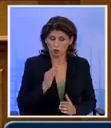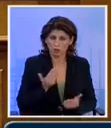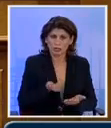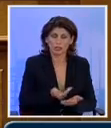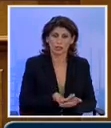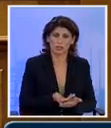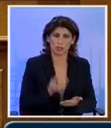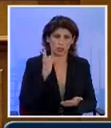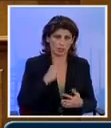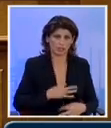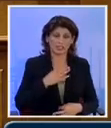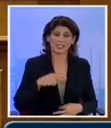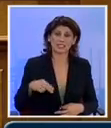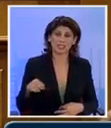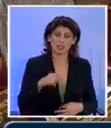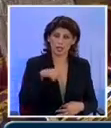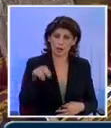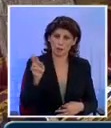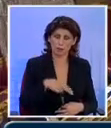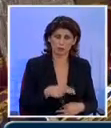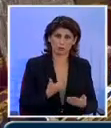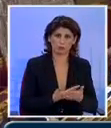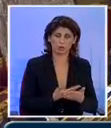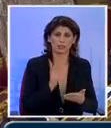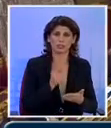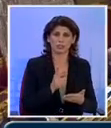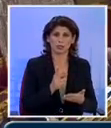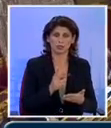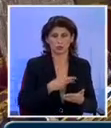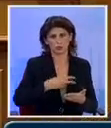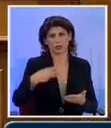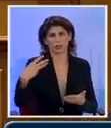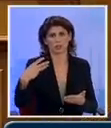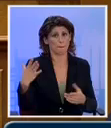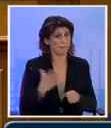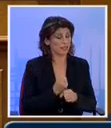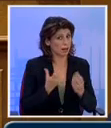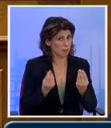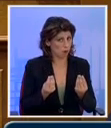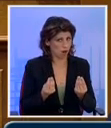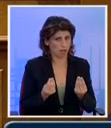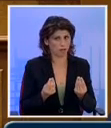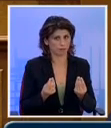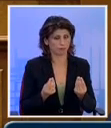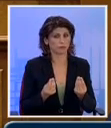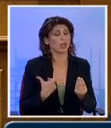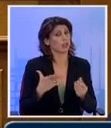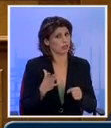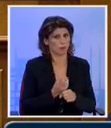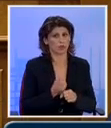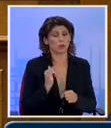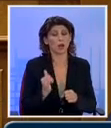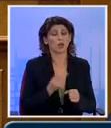ζητώ, κυρίες και κύριοι συνάδελφοι, να απορρίψετε την πρόταση μορφής του ΣΥΡΙΖΑ. Πετύχαμε πολλά και θα πετύχουμε